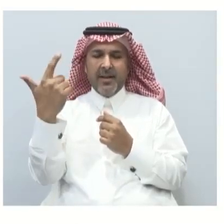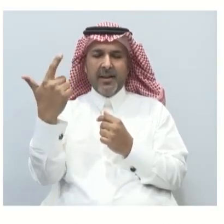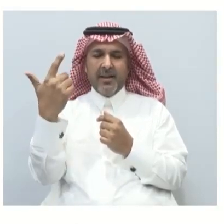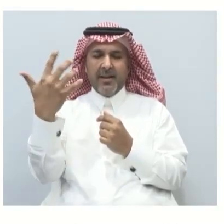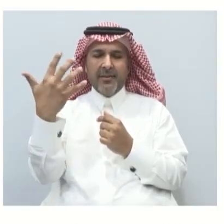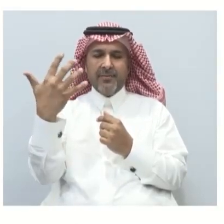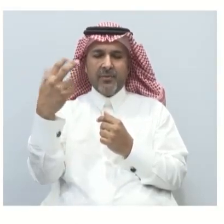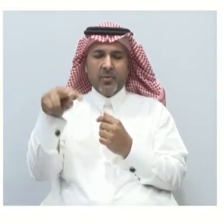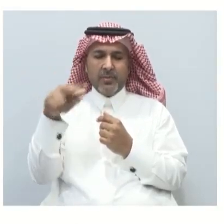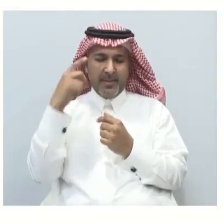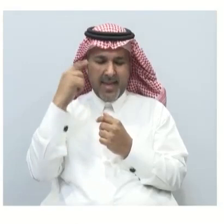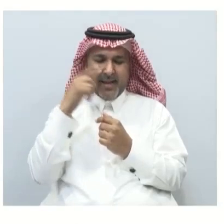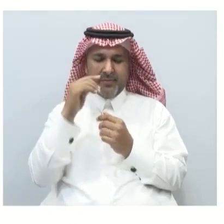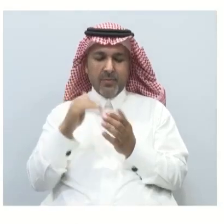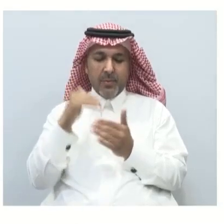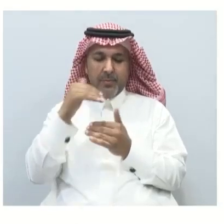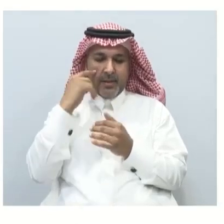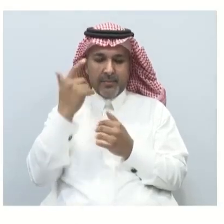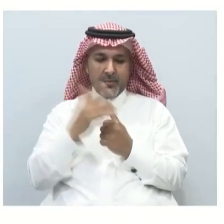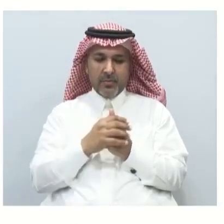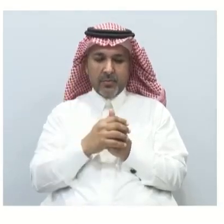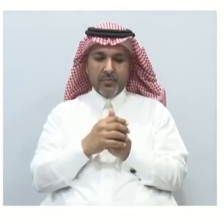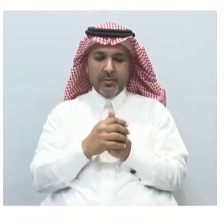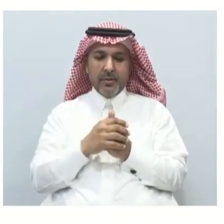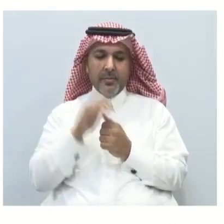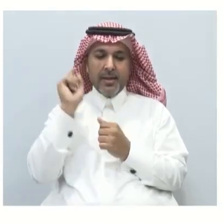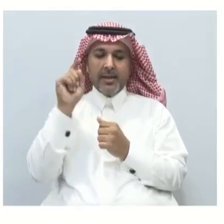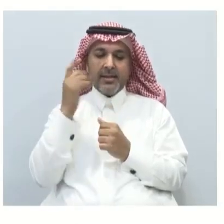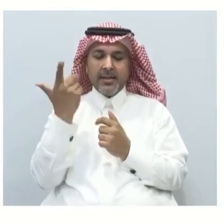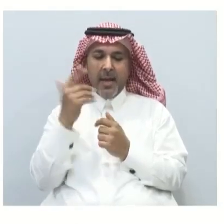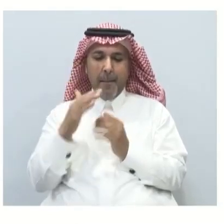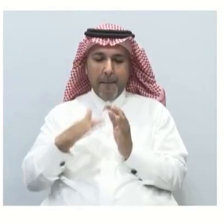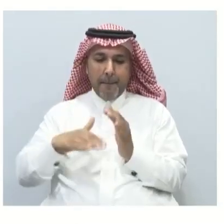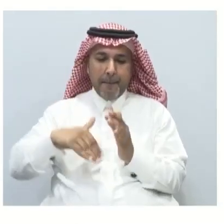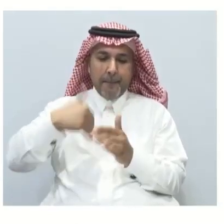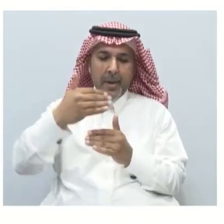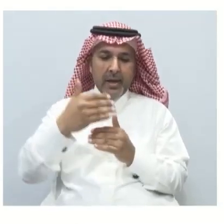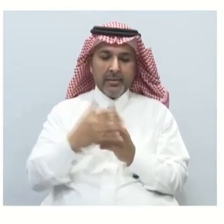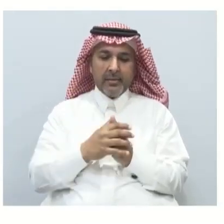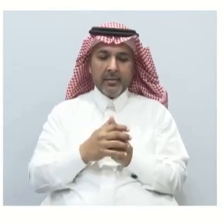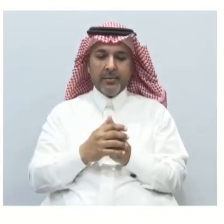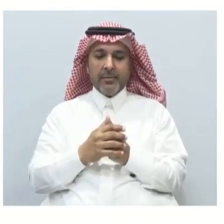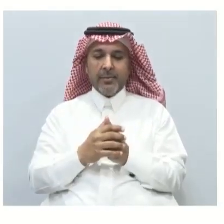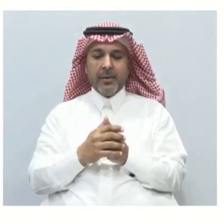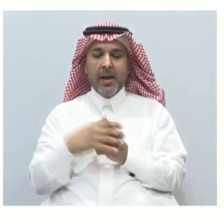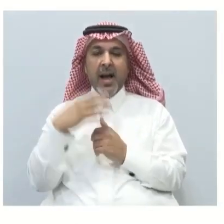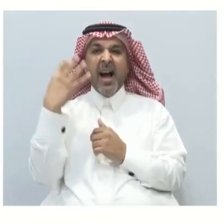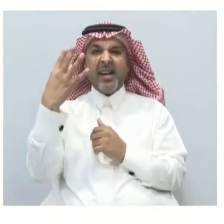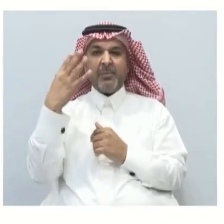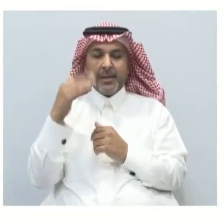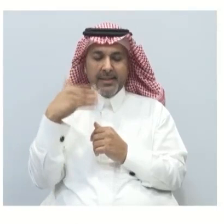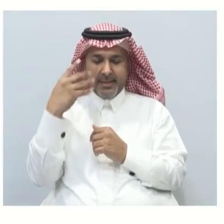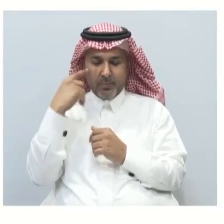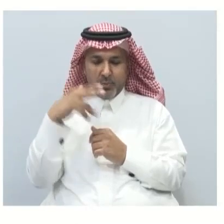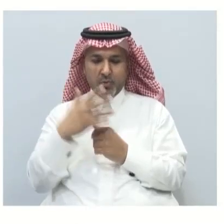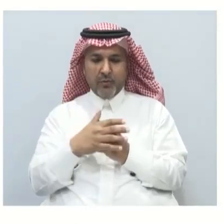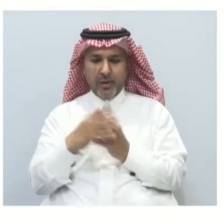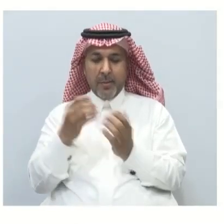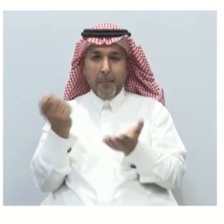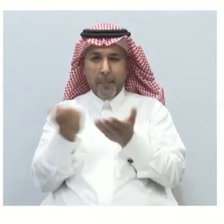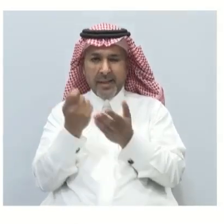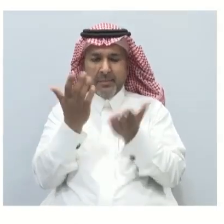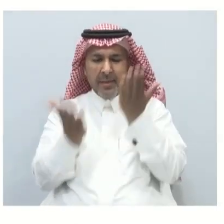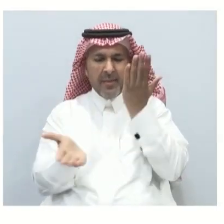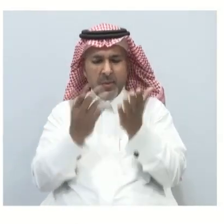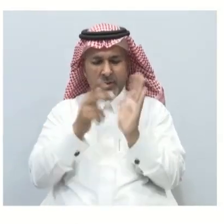الاي وعرفت الاكس باقي علي اعرف مين اعرف البي يجب علي اني اعرف البي فبكت المعادله فبكت